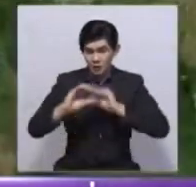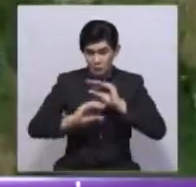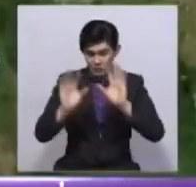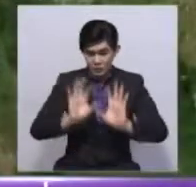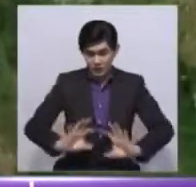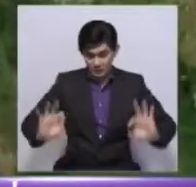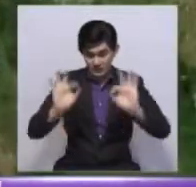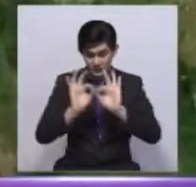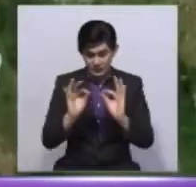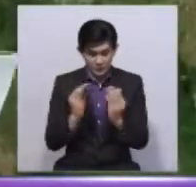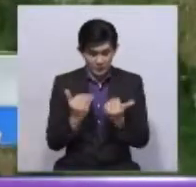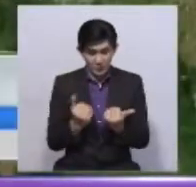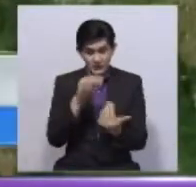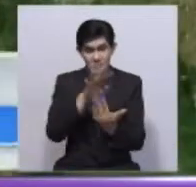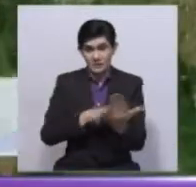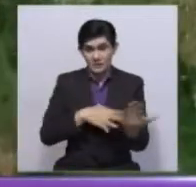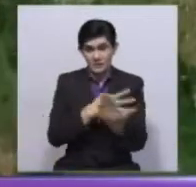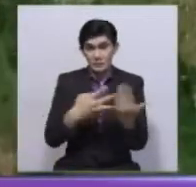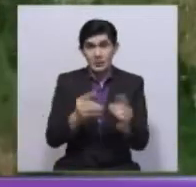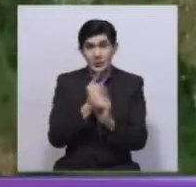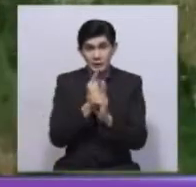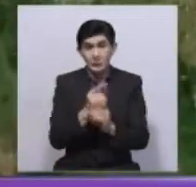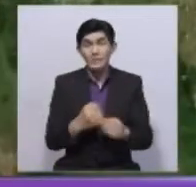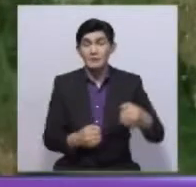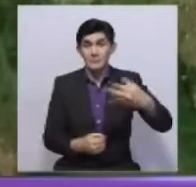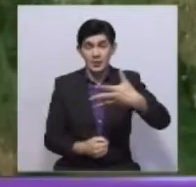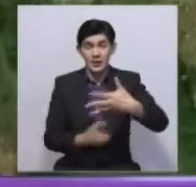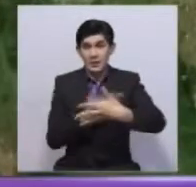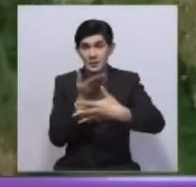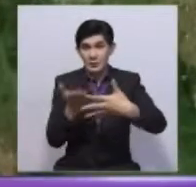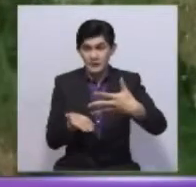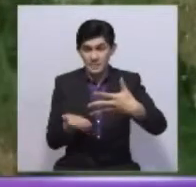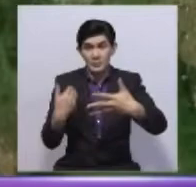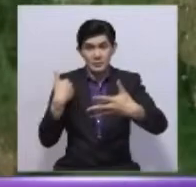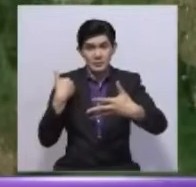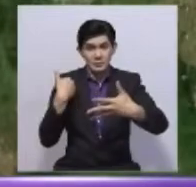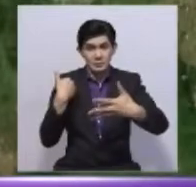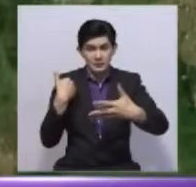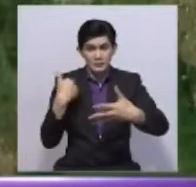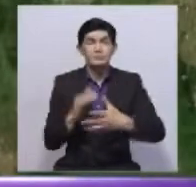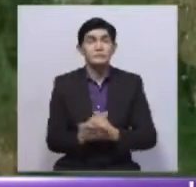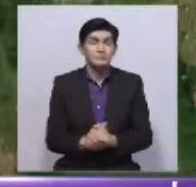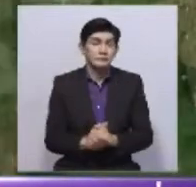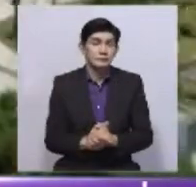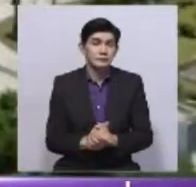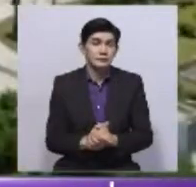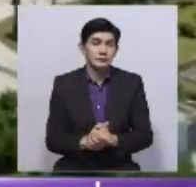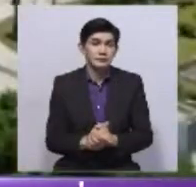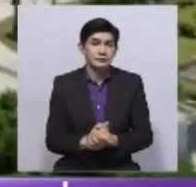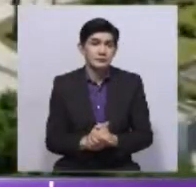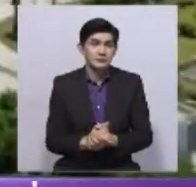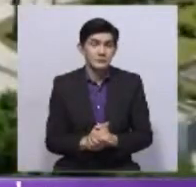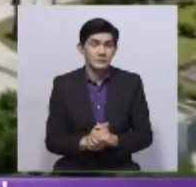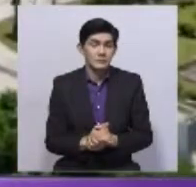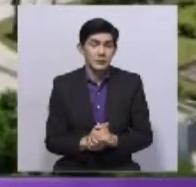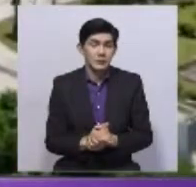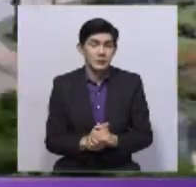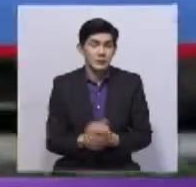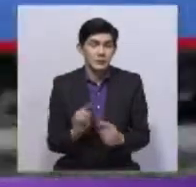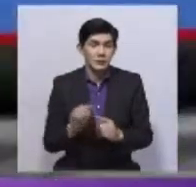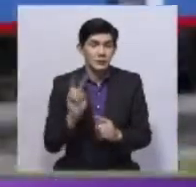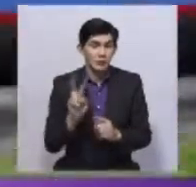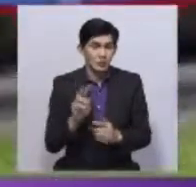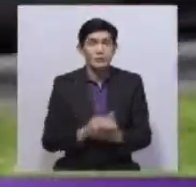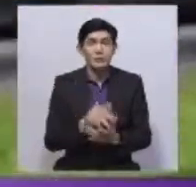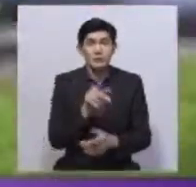ในปีนี้ให้เป็นไปตามแผนงาน5โครงการนั่นงานแรกได้คุยท่านเลขาอันนี้ต้องเหลือ2ตามที่พ.ร.